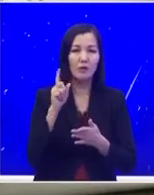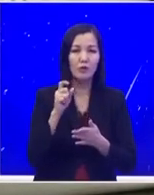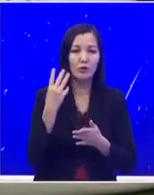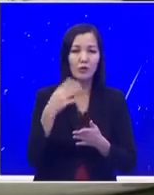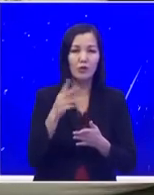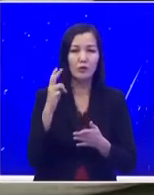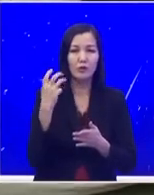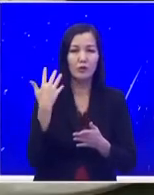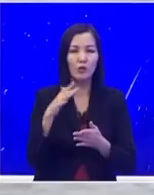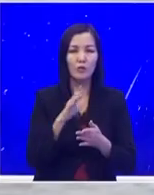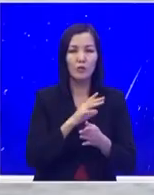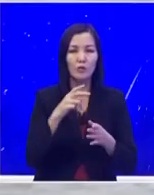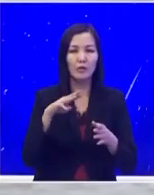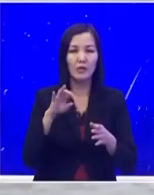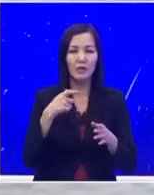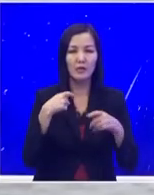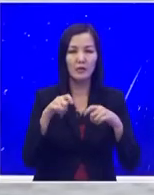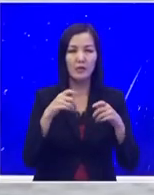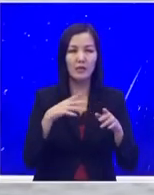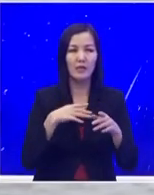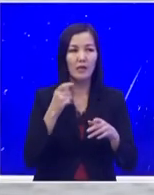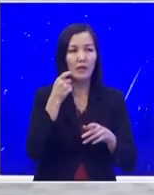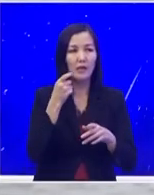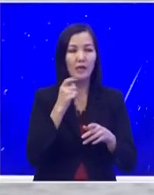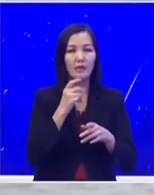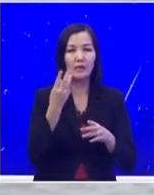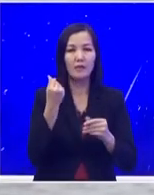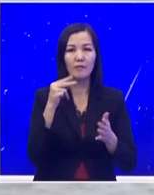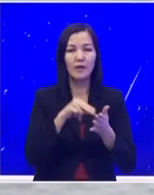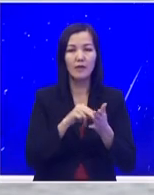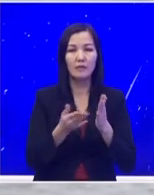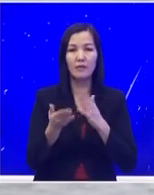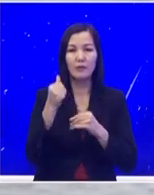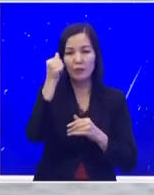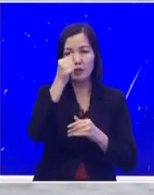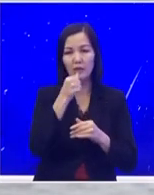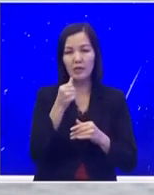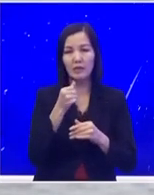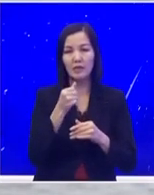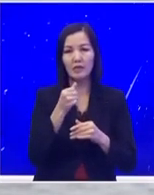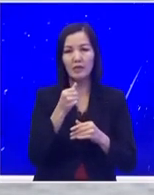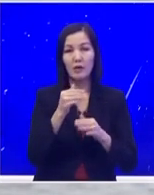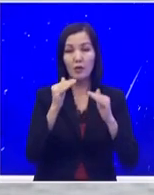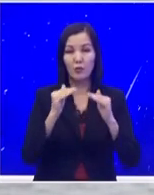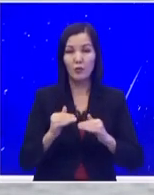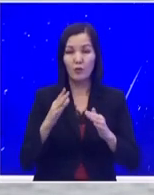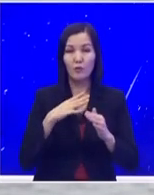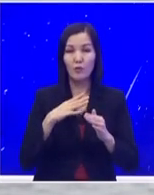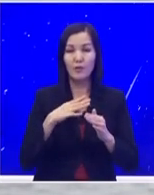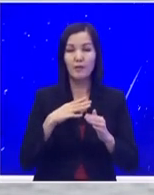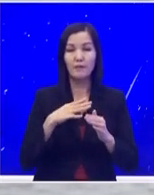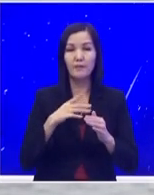140-150 теңгеден саудаланған. Қанттың бағасына келсек, бағасы енді былтырға қарағанда биыл төмен болды.